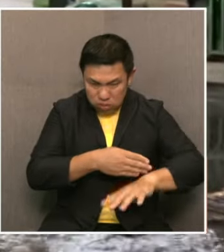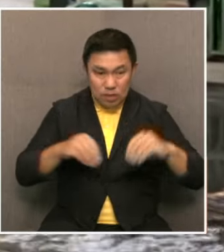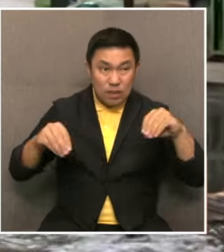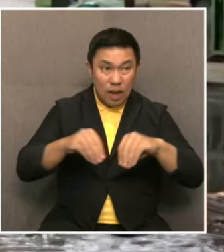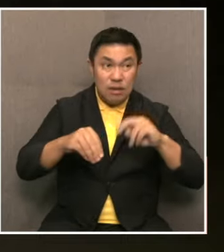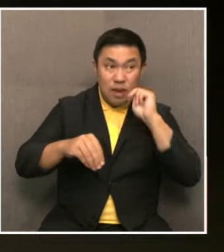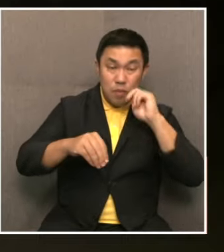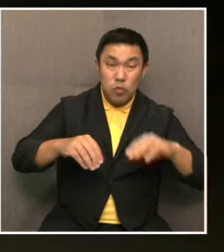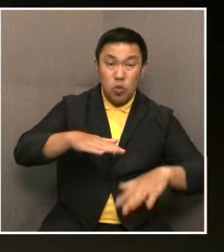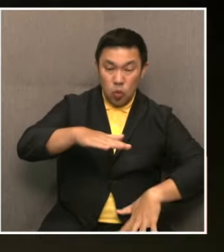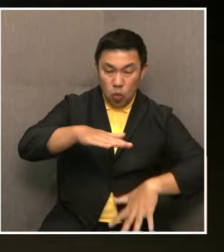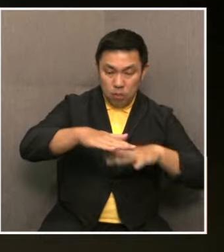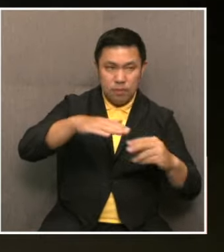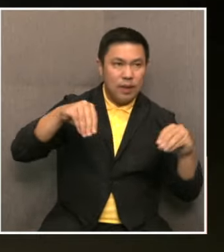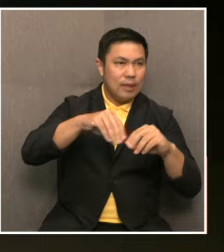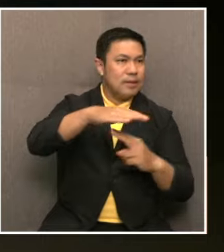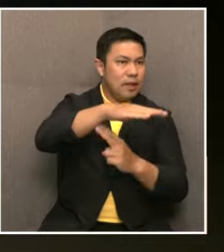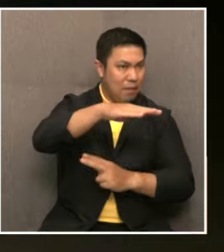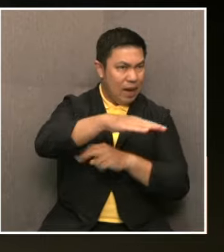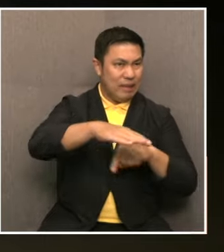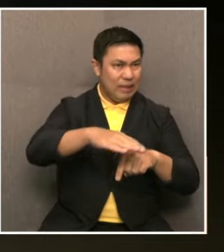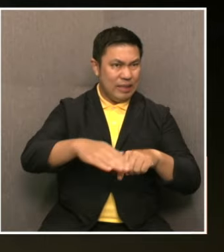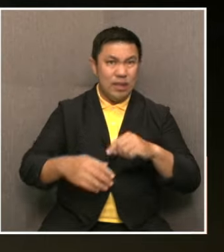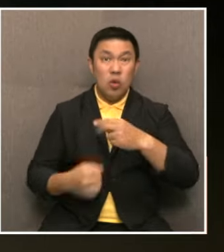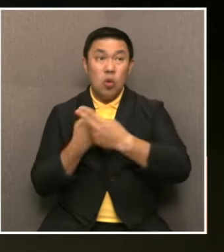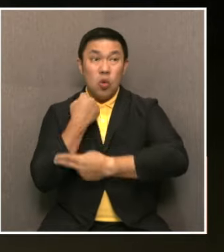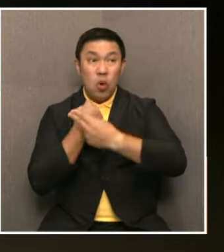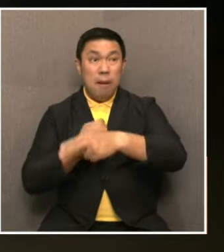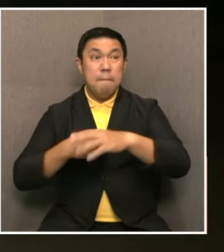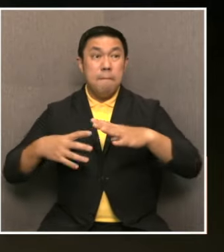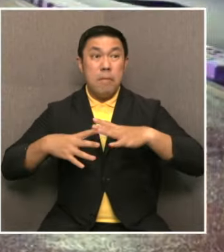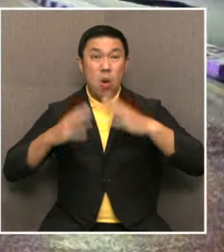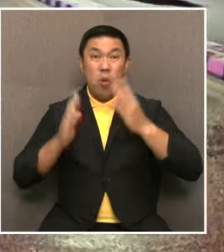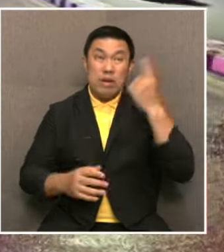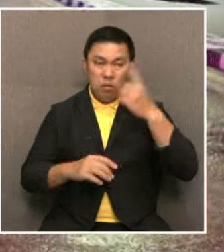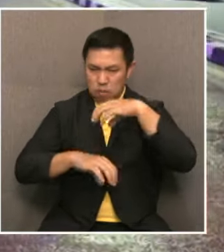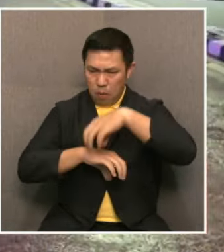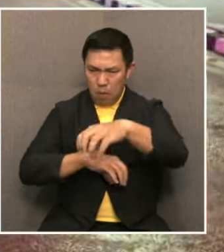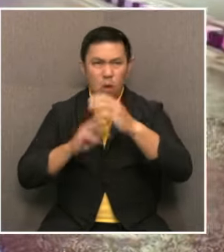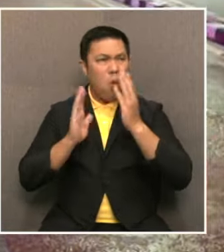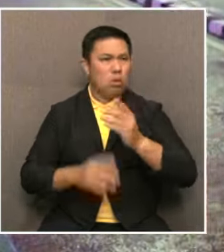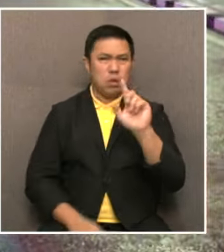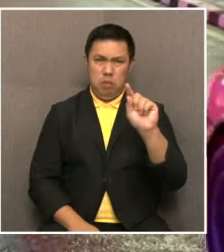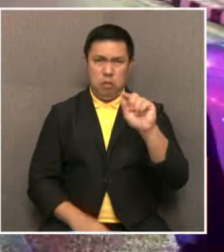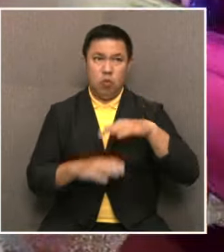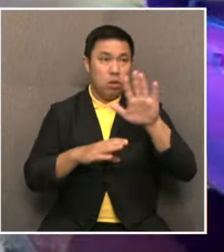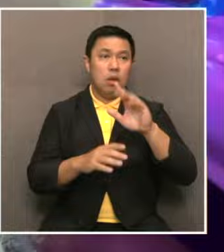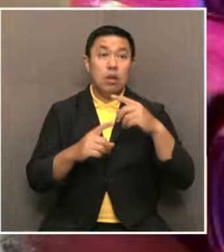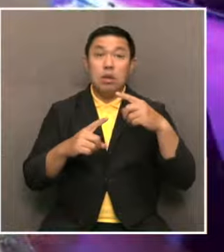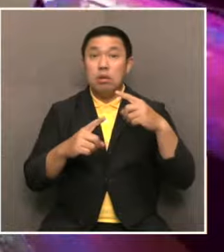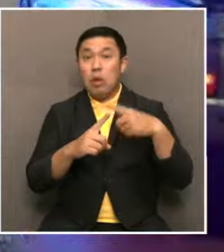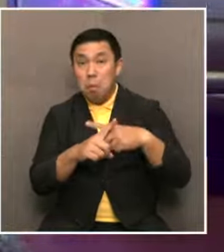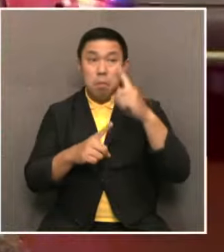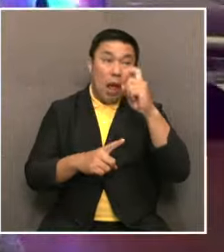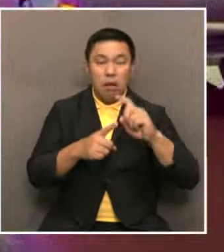ครับส่วนในที่พักเนี่ยรีสอร์ทตอนเกิดเหตุก็มีนักท่องเที่ยวพักอยู่ประมาณ 20กว่าคนทุกคนไม่ได้รับอันตรายนะครับส่วน